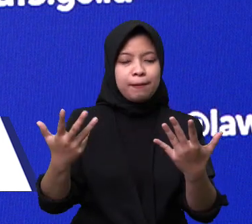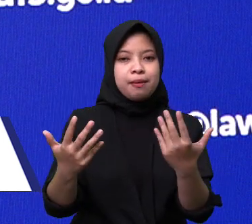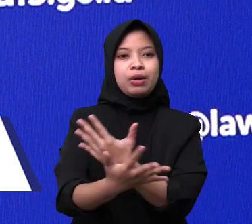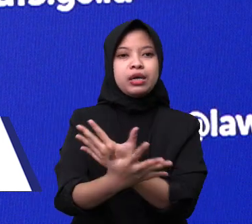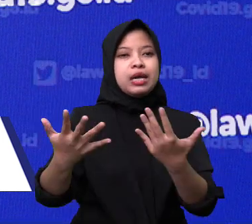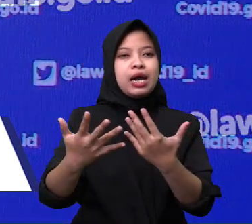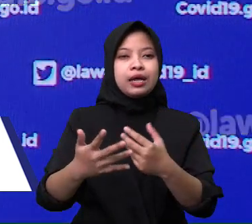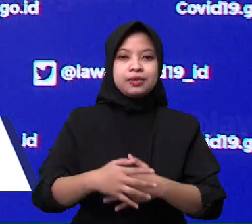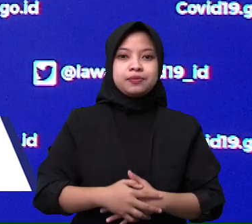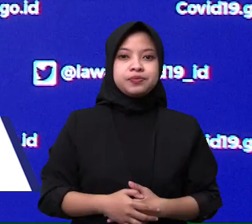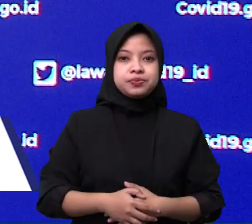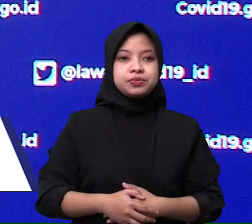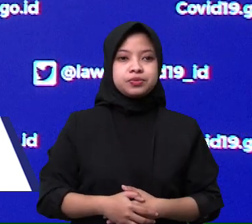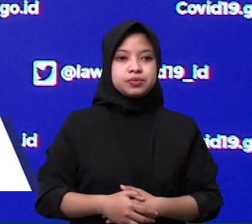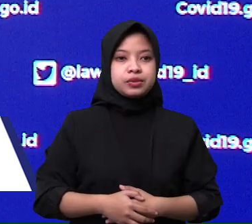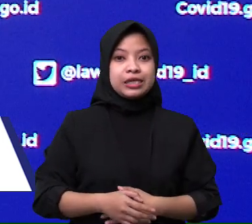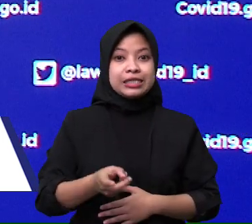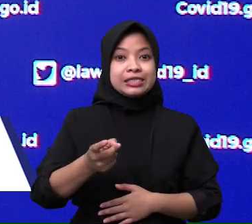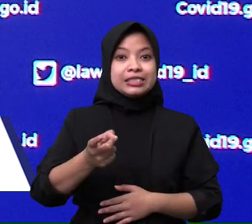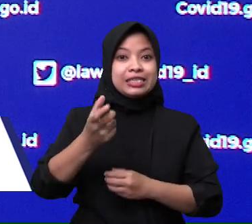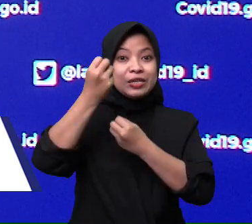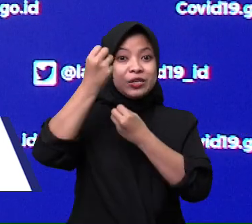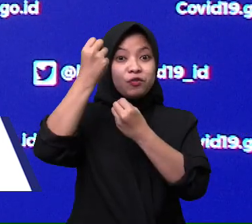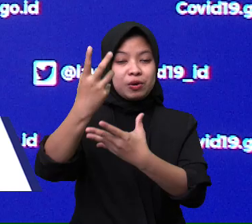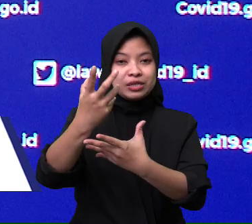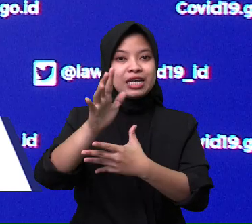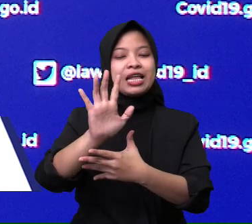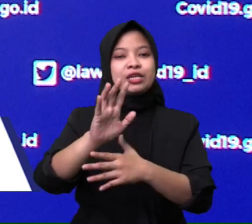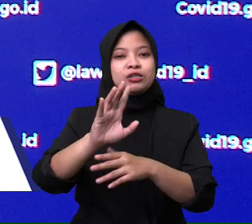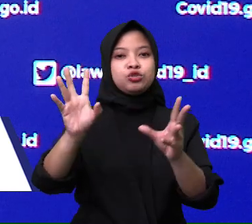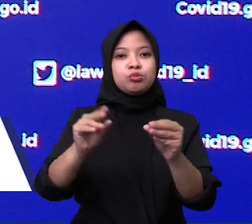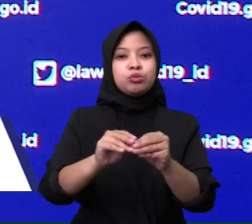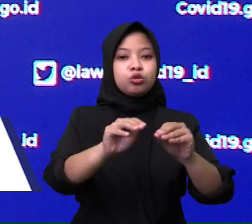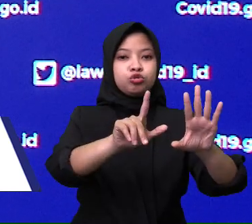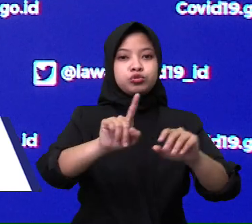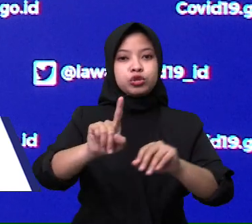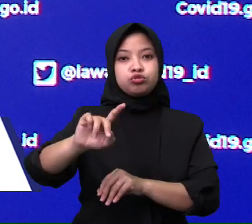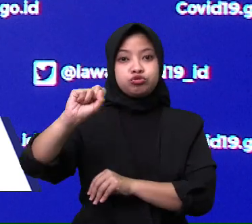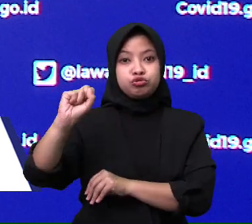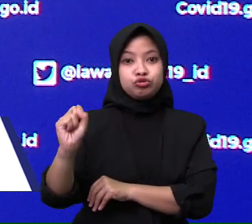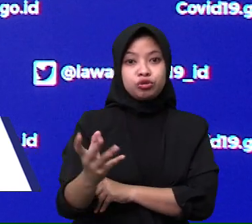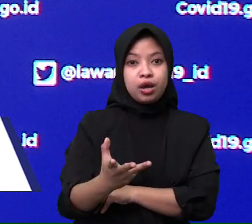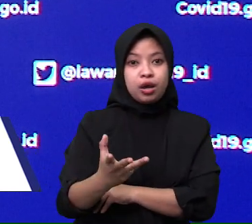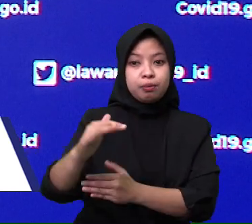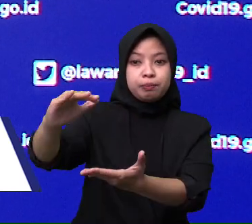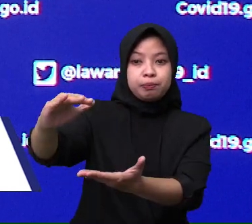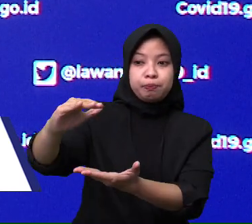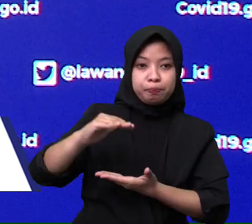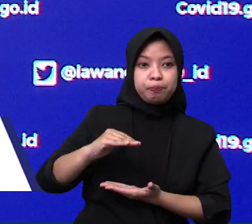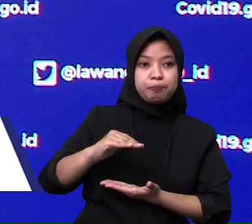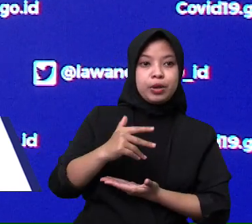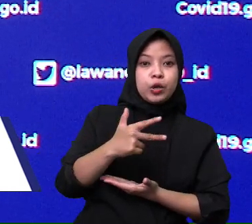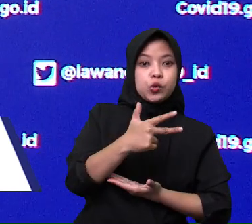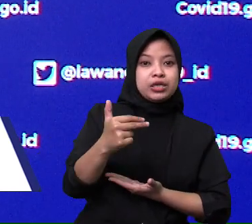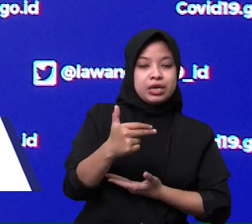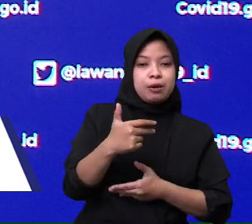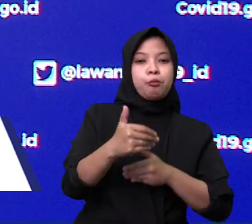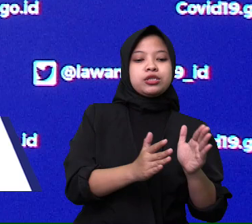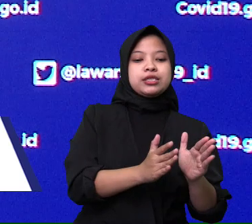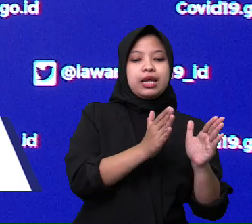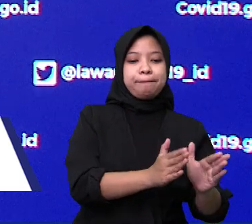masyarakat. Sebagai informasi bahwa akan ada 71 juta dosis vaksin yang masuk ke Indonesia secara